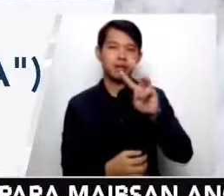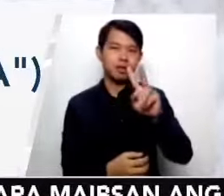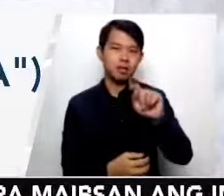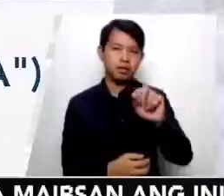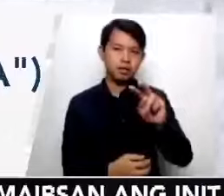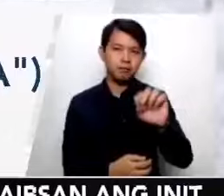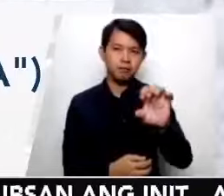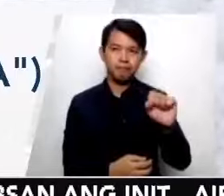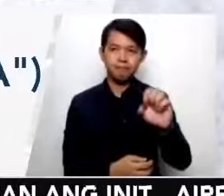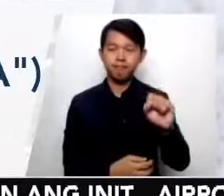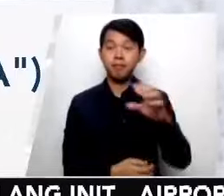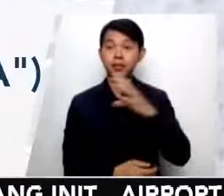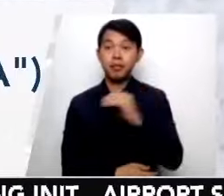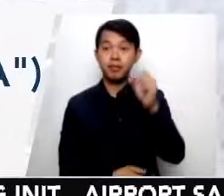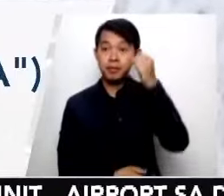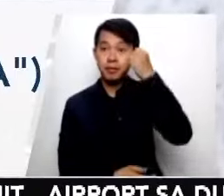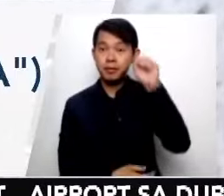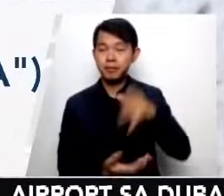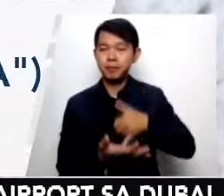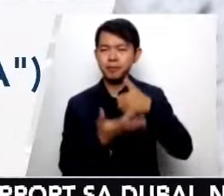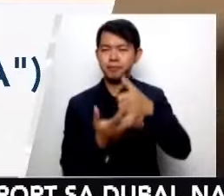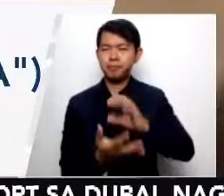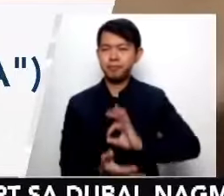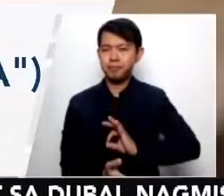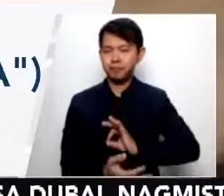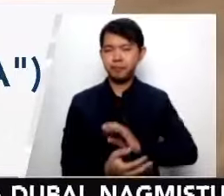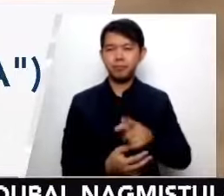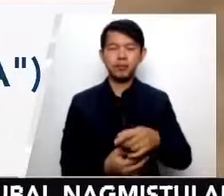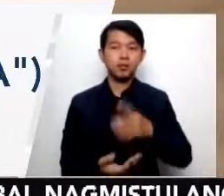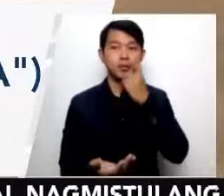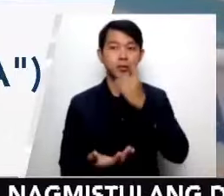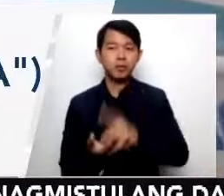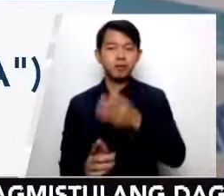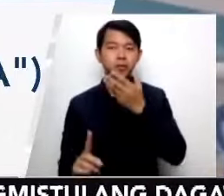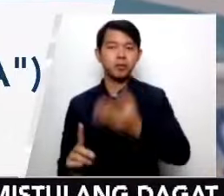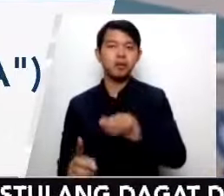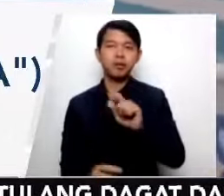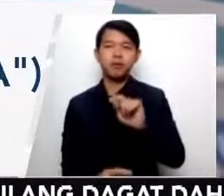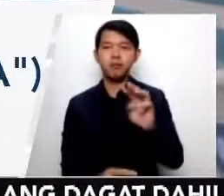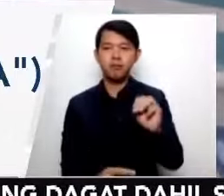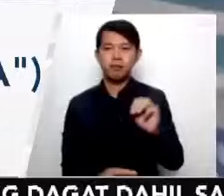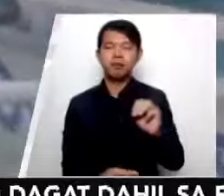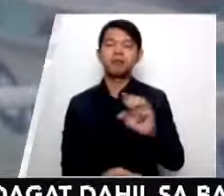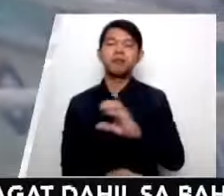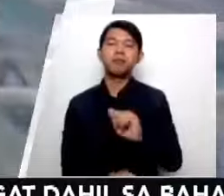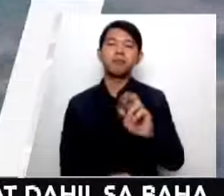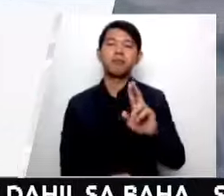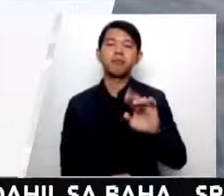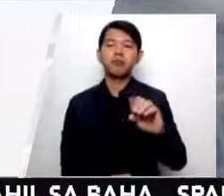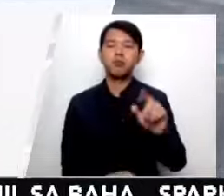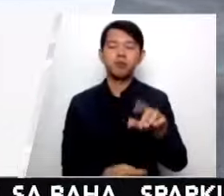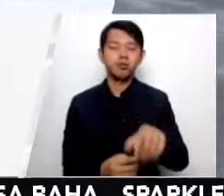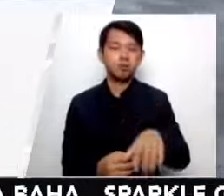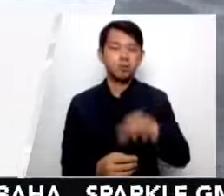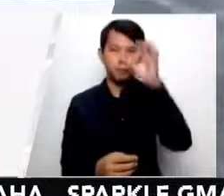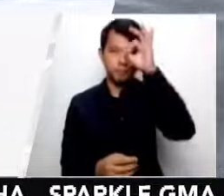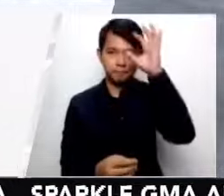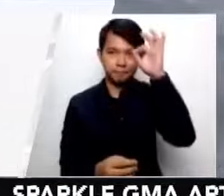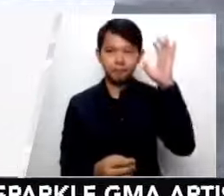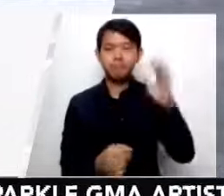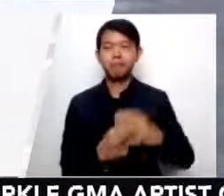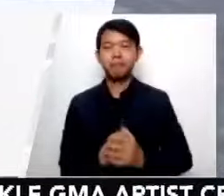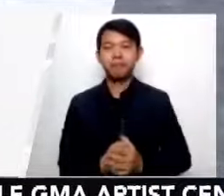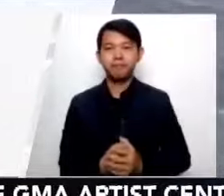Social Issues Category ang dokumentaryo ni Atom Araulia na Bawat Barya. Bronze World Medal ang docu ni